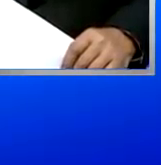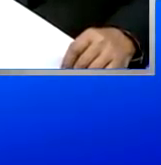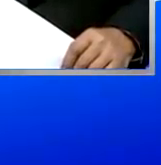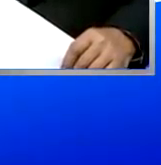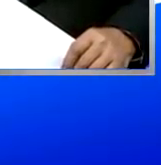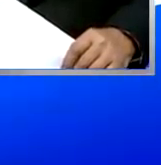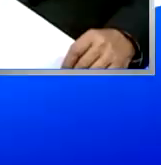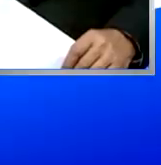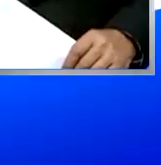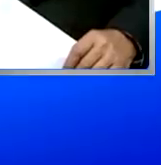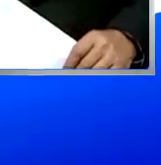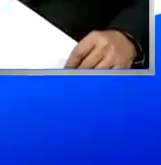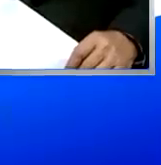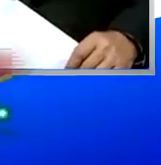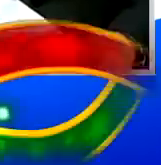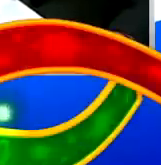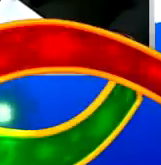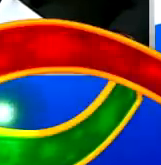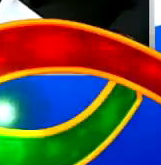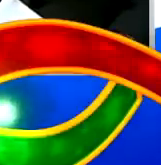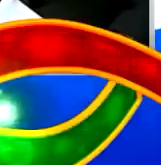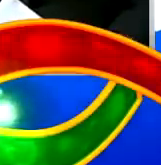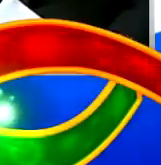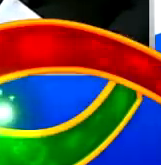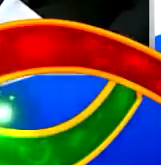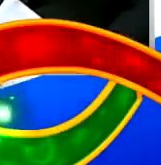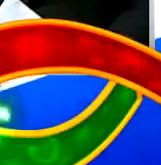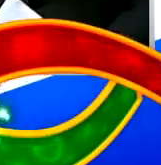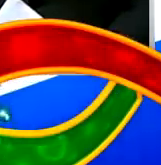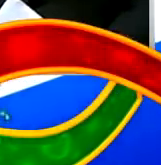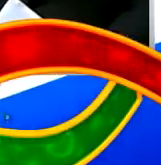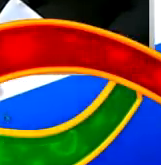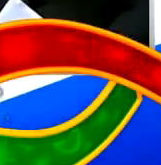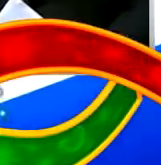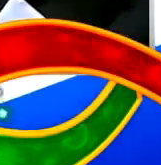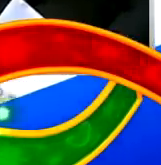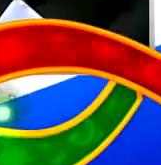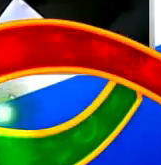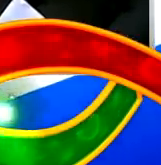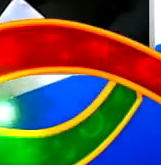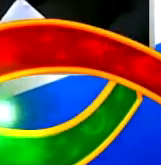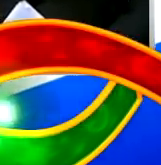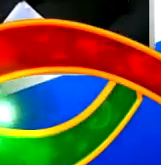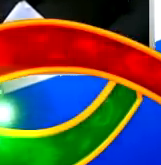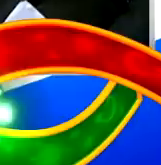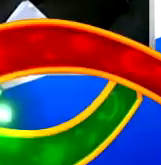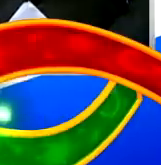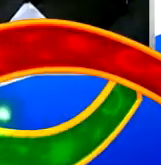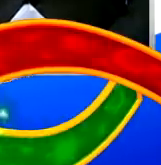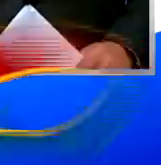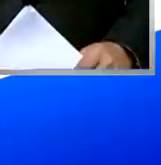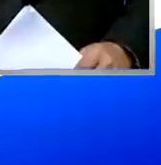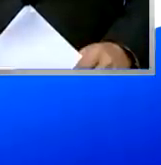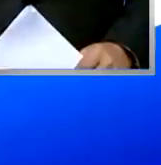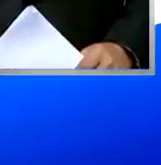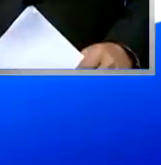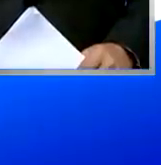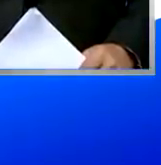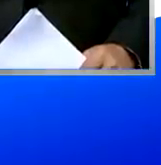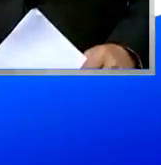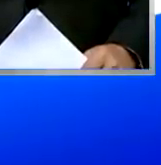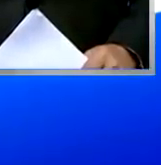Ivan Mayrina. Ako po si Mike Enriquez, buong puso para sa Pilipino. Ito ang GMA. Walang kinikilingan, walang pinoprotektahan.